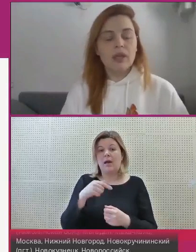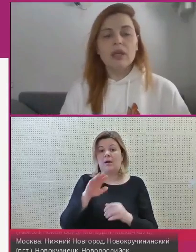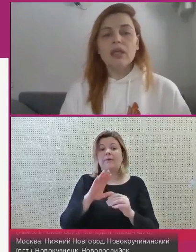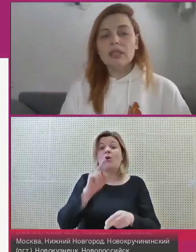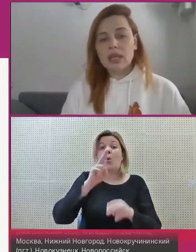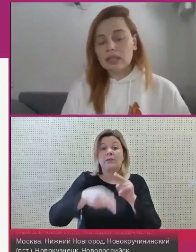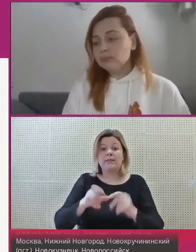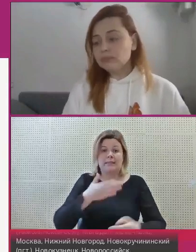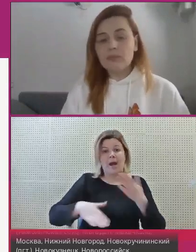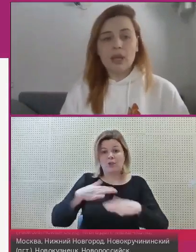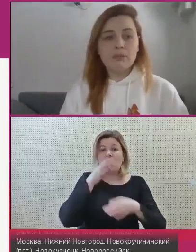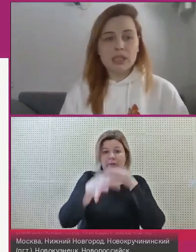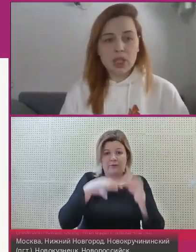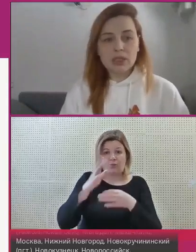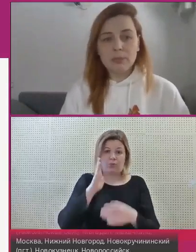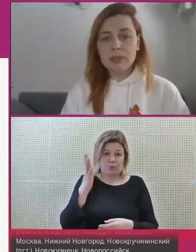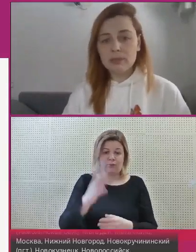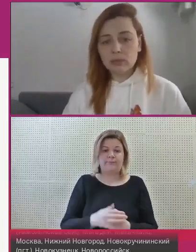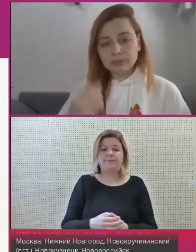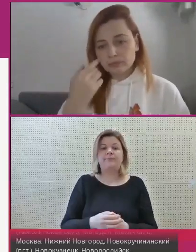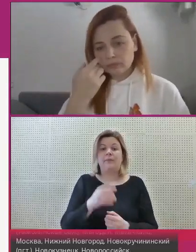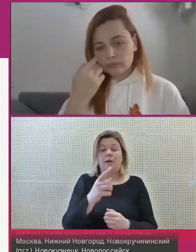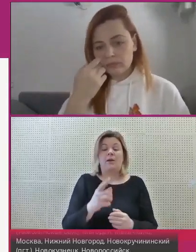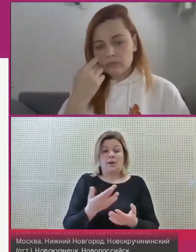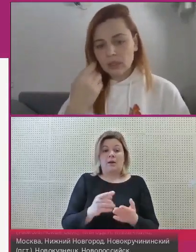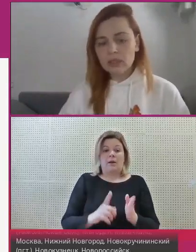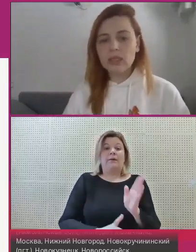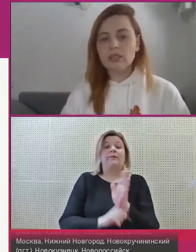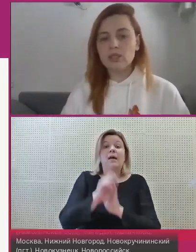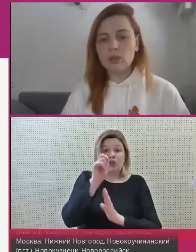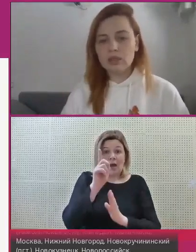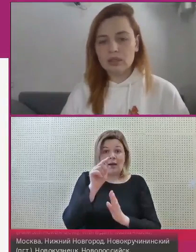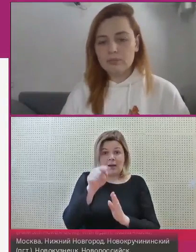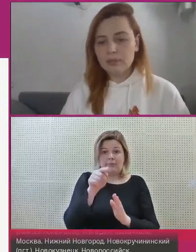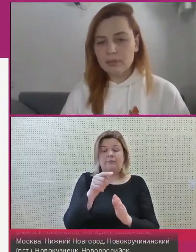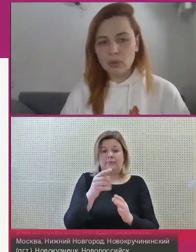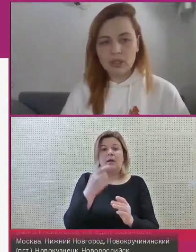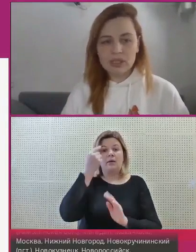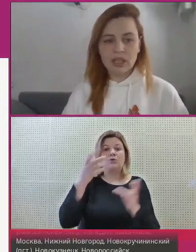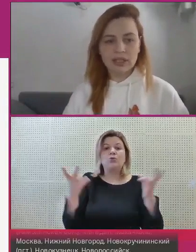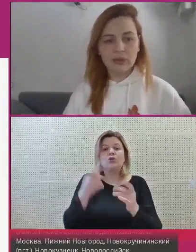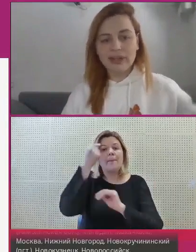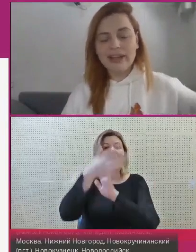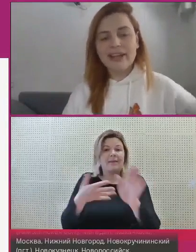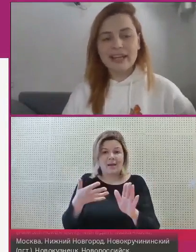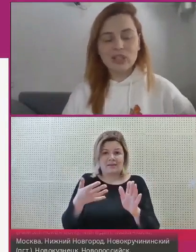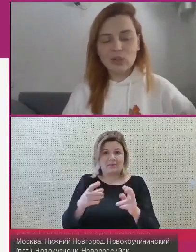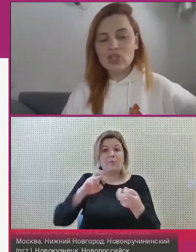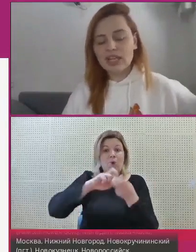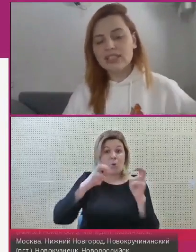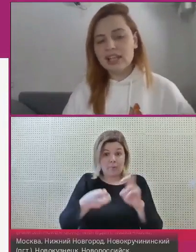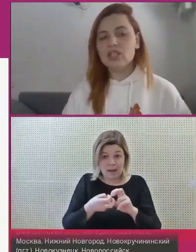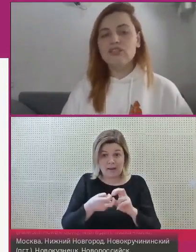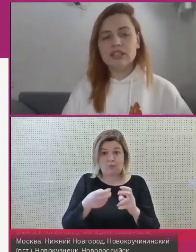отвечу. Итак, обозначайте проблему, и от нее, проблема корень зла такое, и от